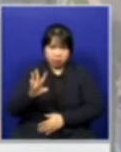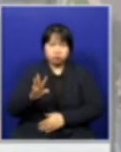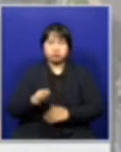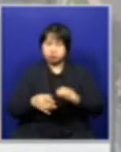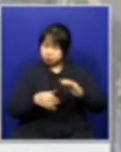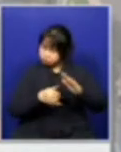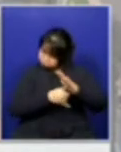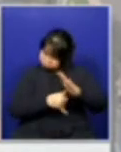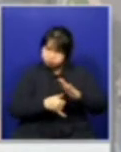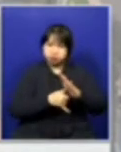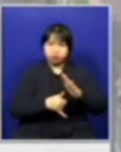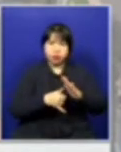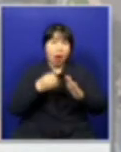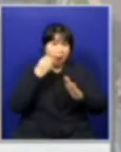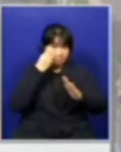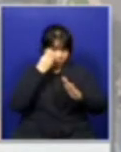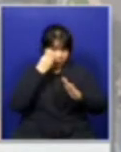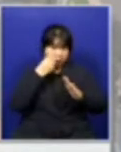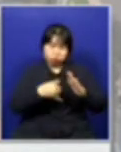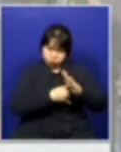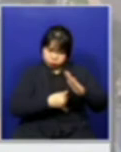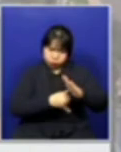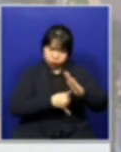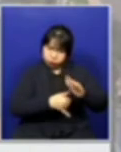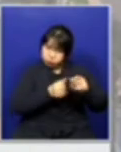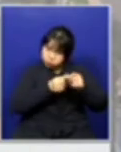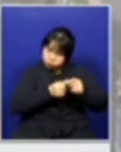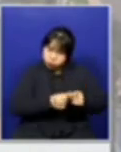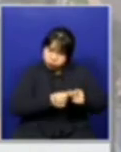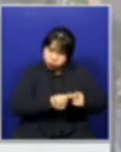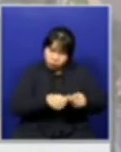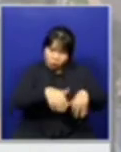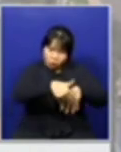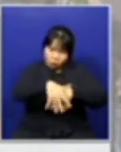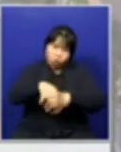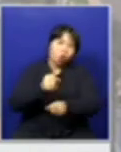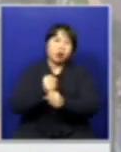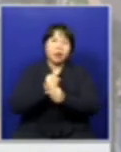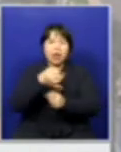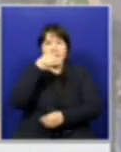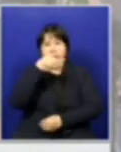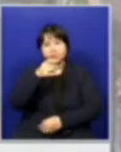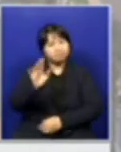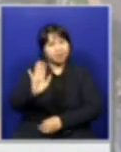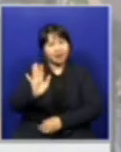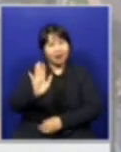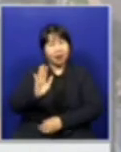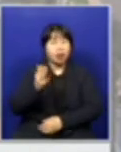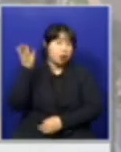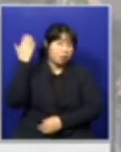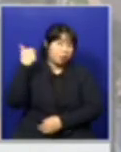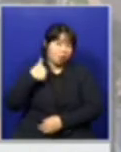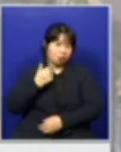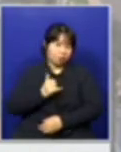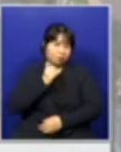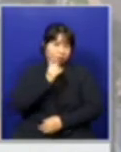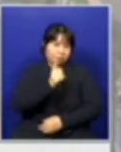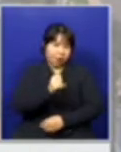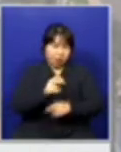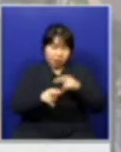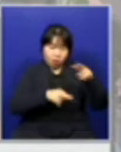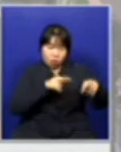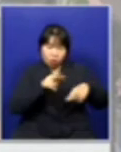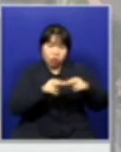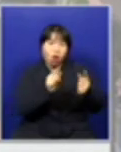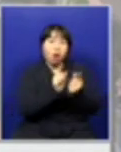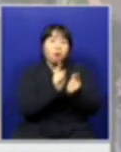ะไปอยู่บ้านก็ต้องอยู่บ้านนั่นแหละค่ะแล้วไปทำมาหากินก็ไม่ได้ดิฉันเคยไปให้กำลังใจพวกที่ออกตรวจตอนกลางคื